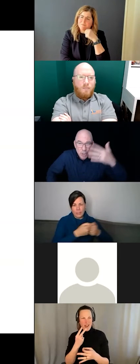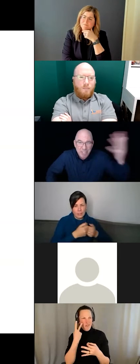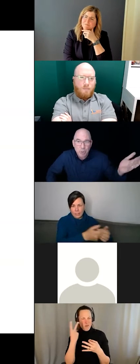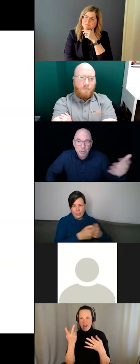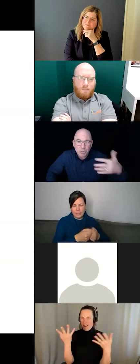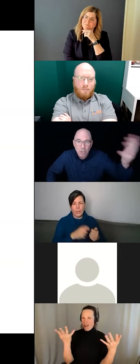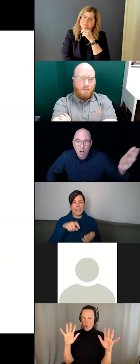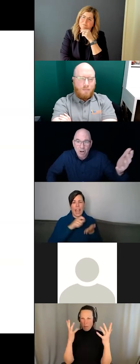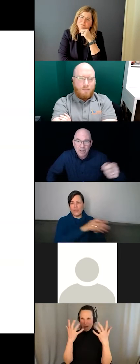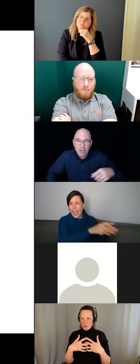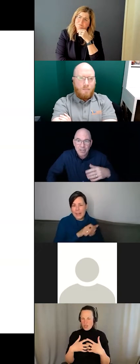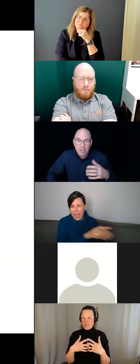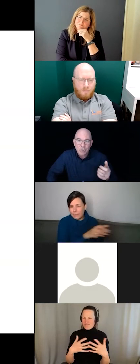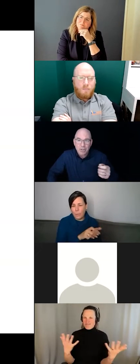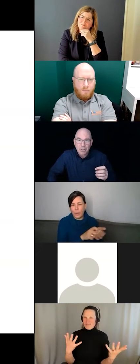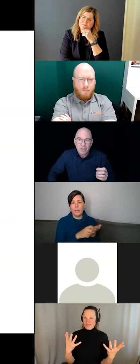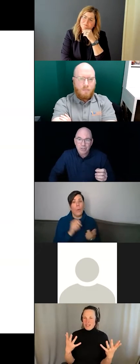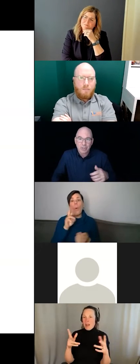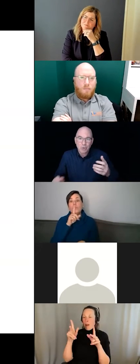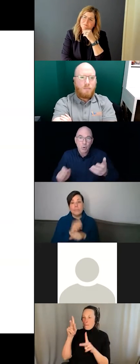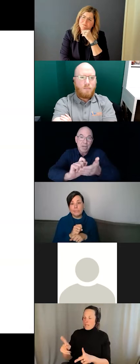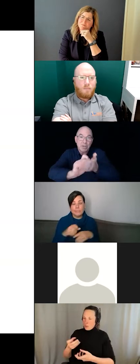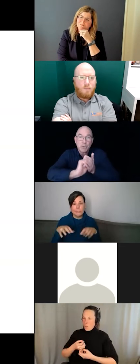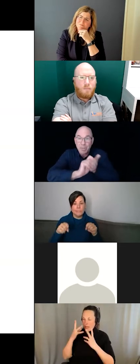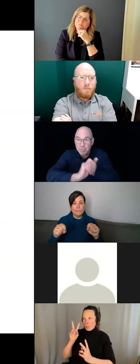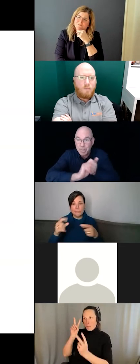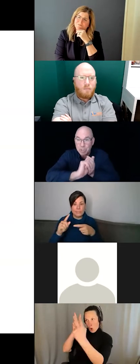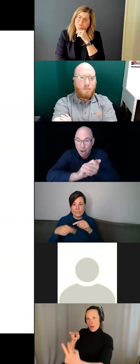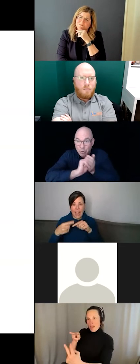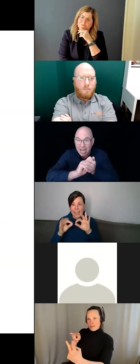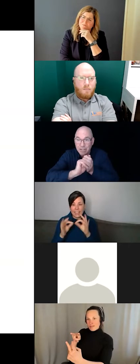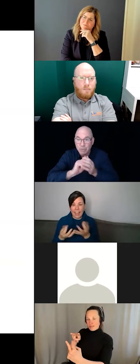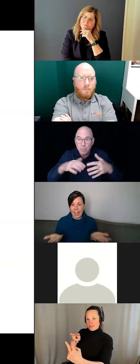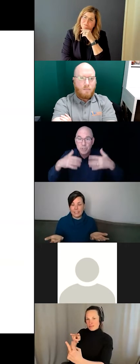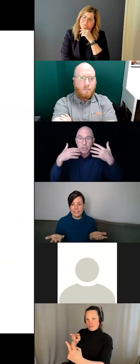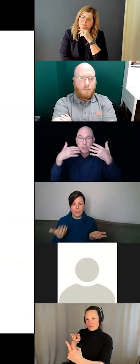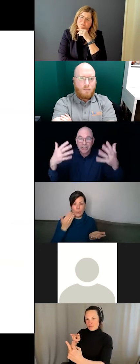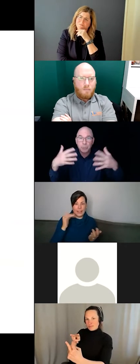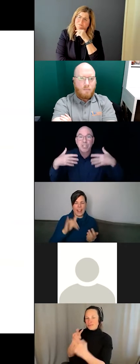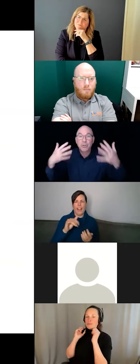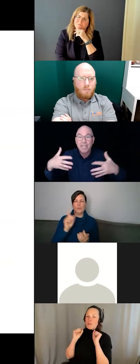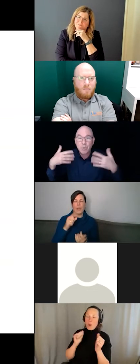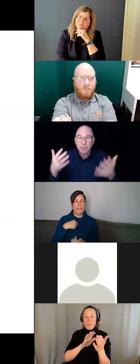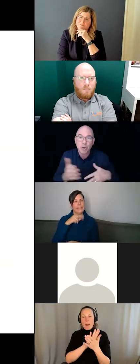la voix? Si tu es en personne, si tu regardes quelqu'un, voyez-vous ce que je veux dire? On regarde la personne quand il parle. Possiblement,